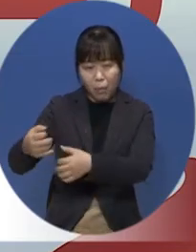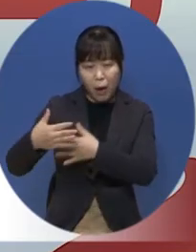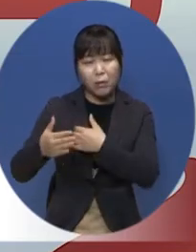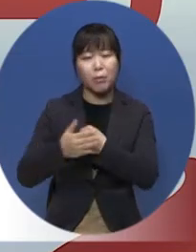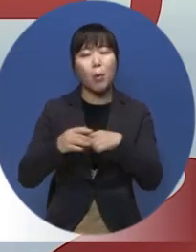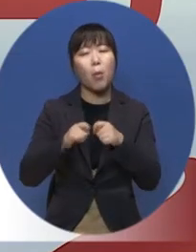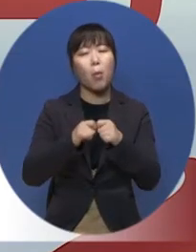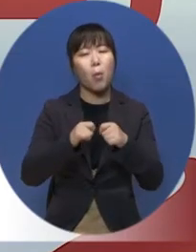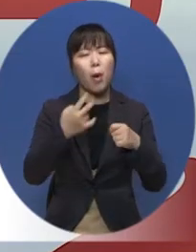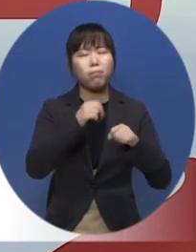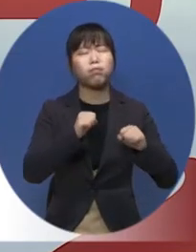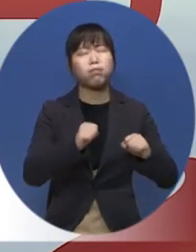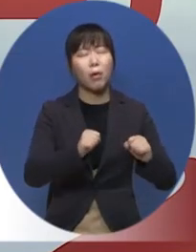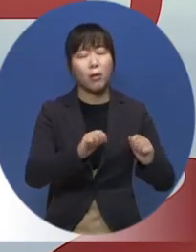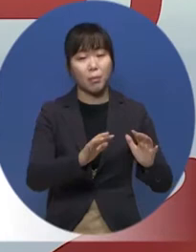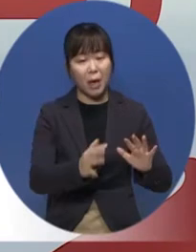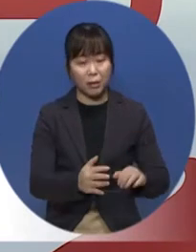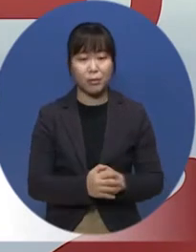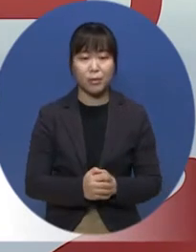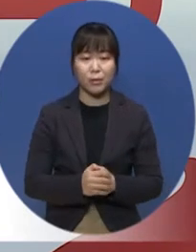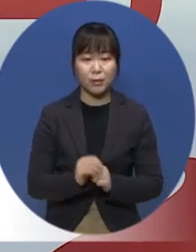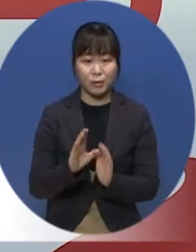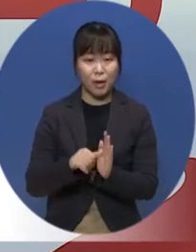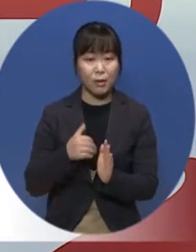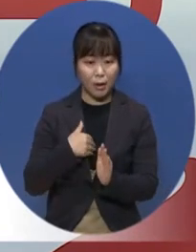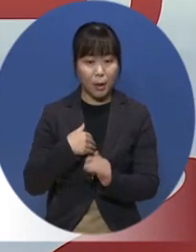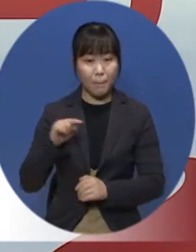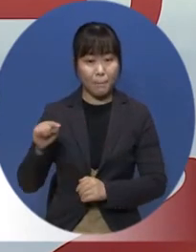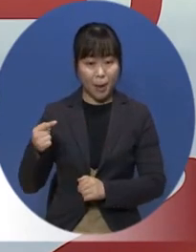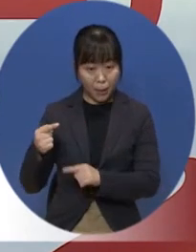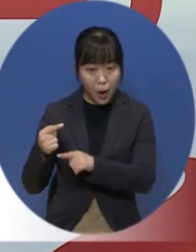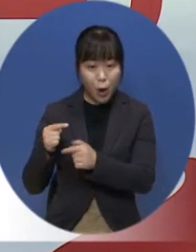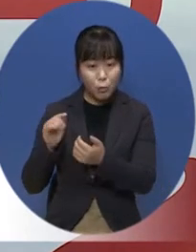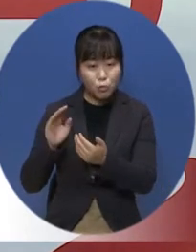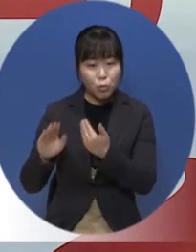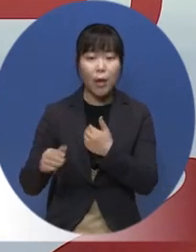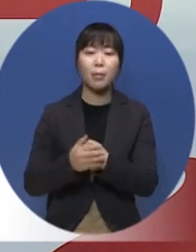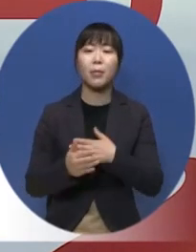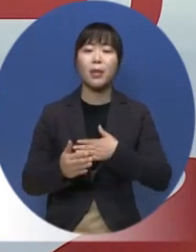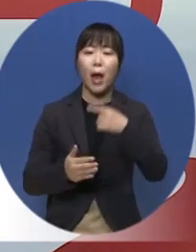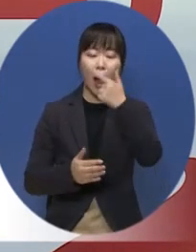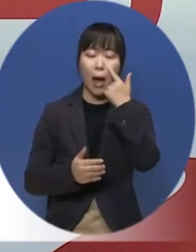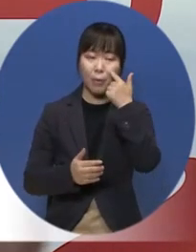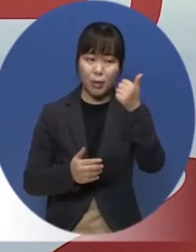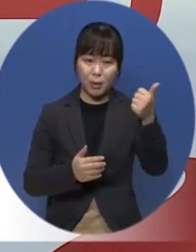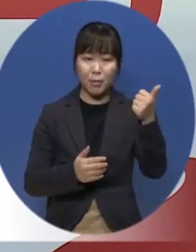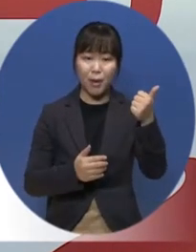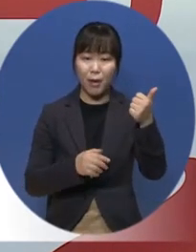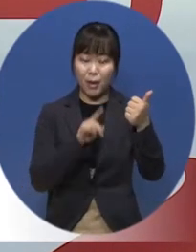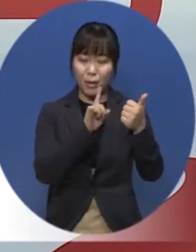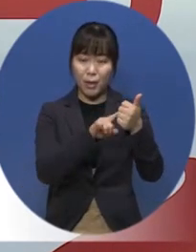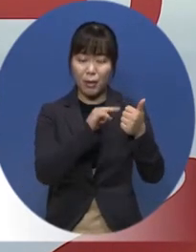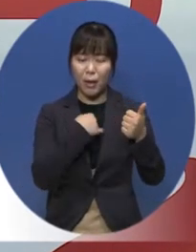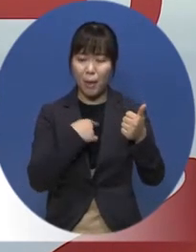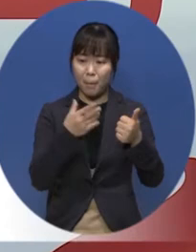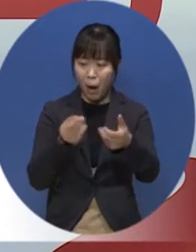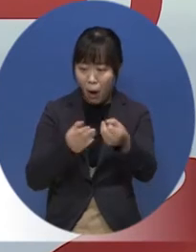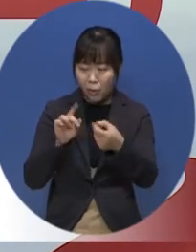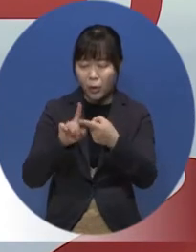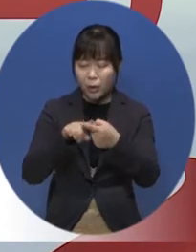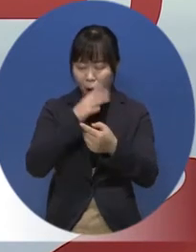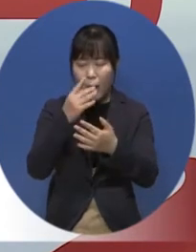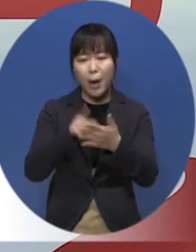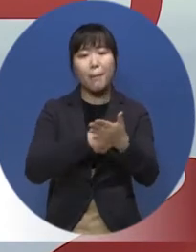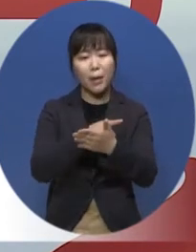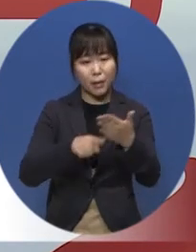한가지 타고 오셨군요 전에 제가 그래서 제가 100번을 해가지고 제가 아버님 이비스 하다 갖겠다 잃어가고 의